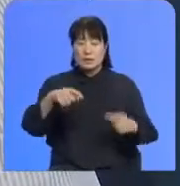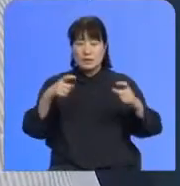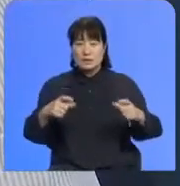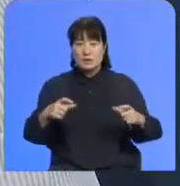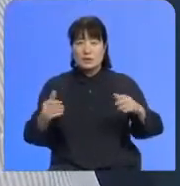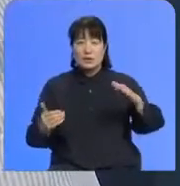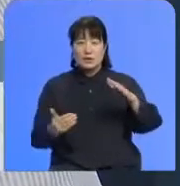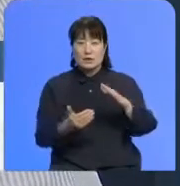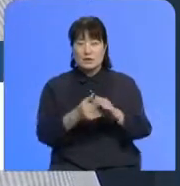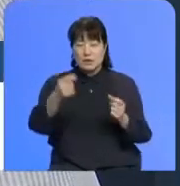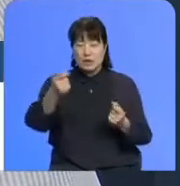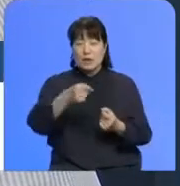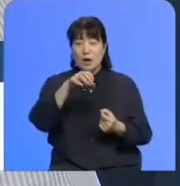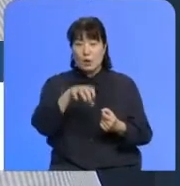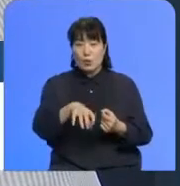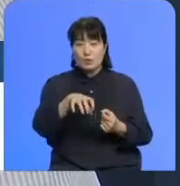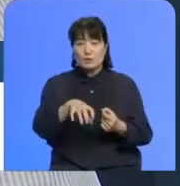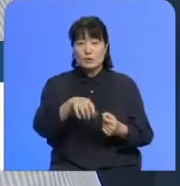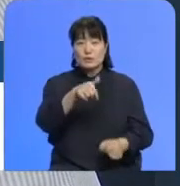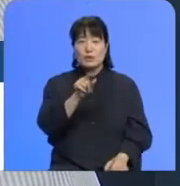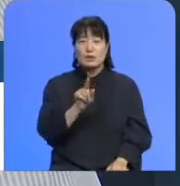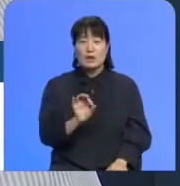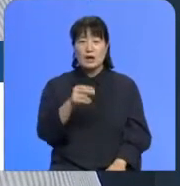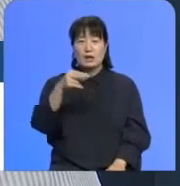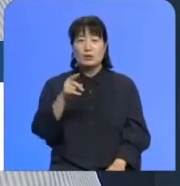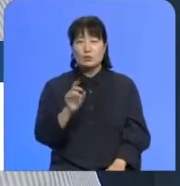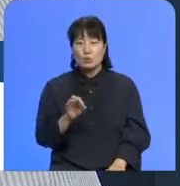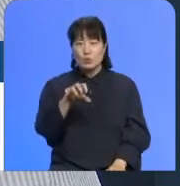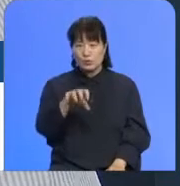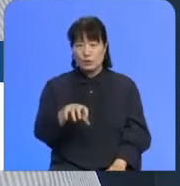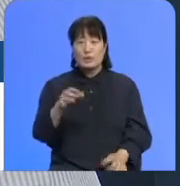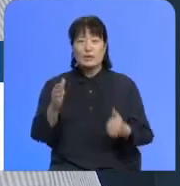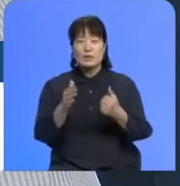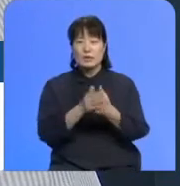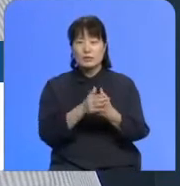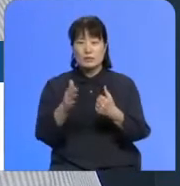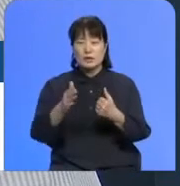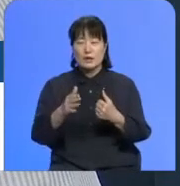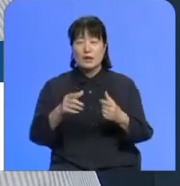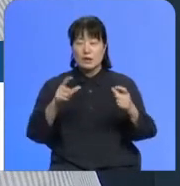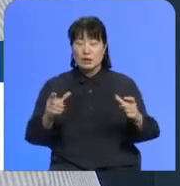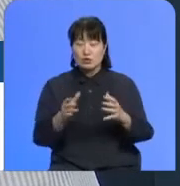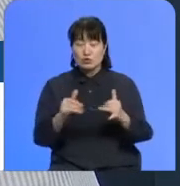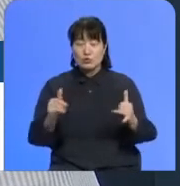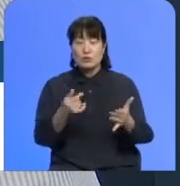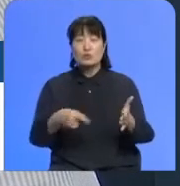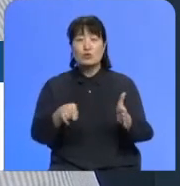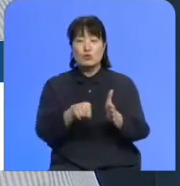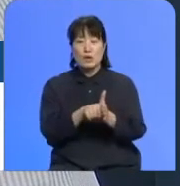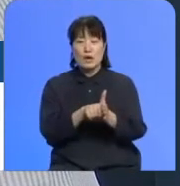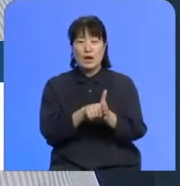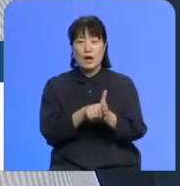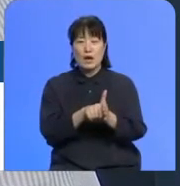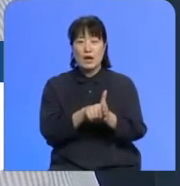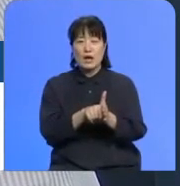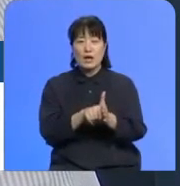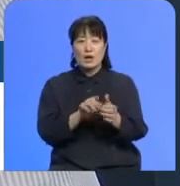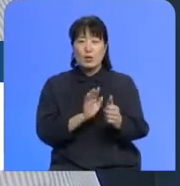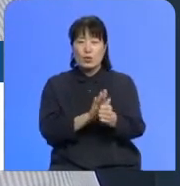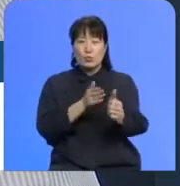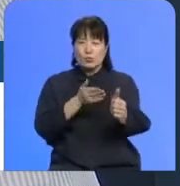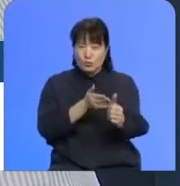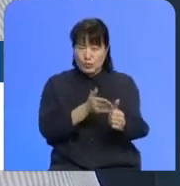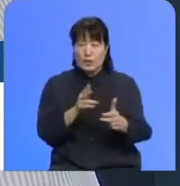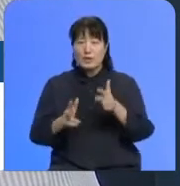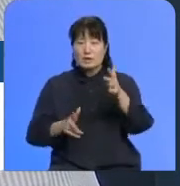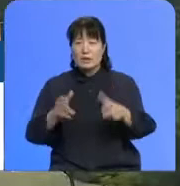이제 인접되어 있는 이 지역은 강동면 지역이다 보니까 이 지역 주민들을 위한 어떤 그 도움이 될 만한